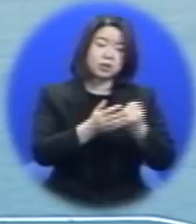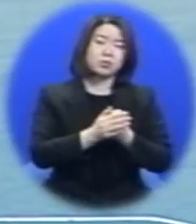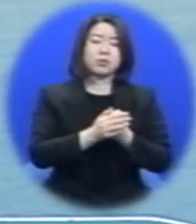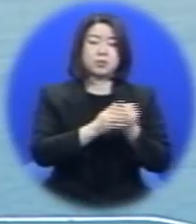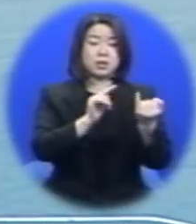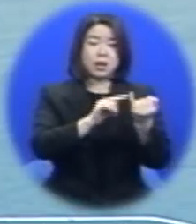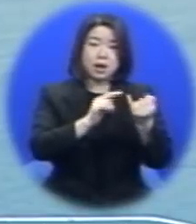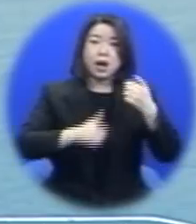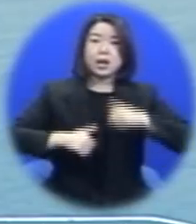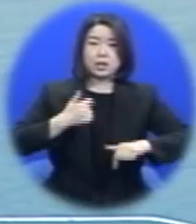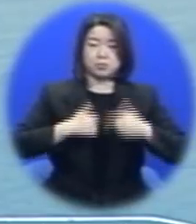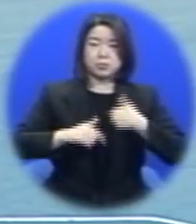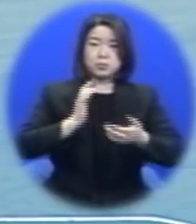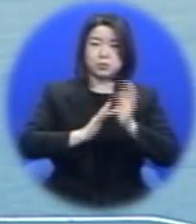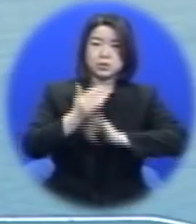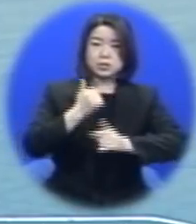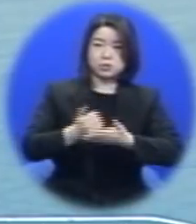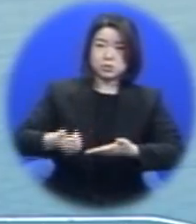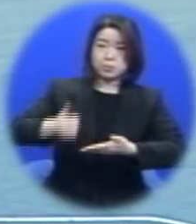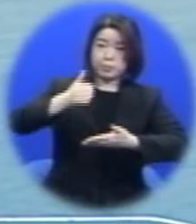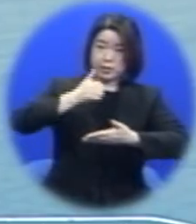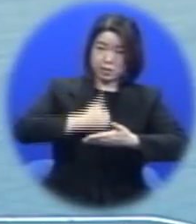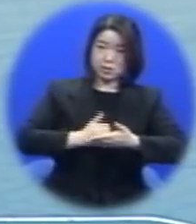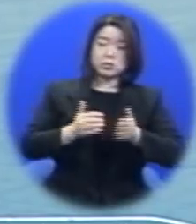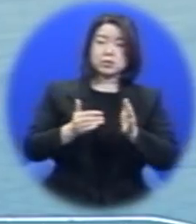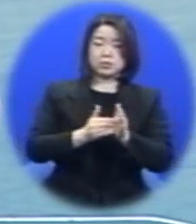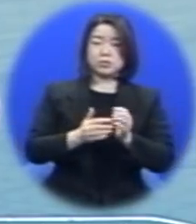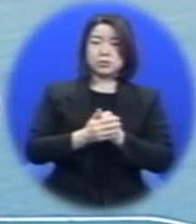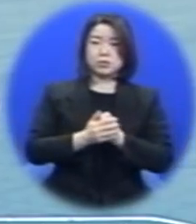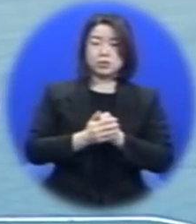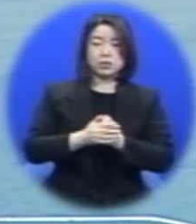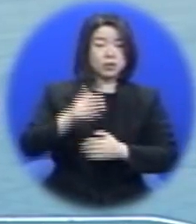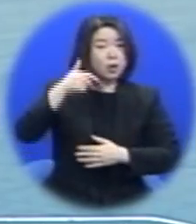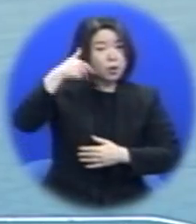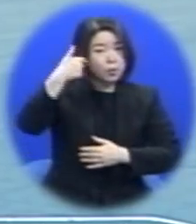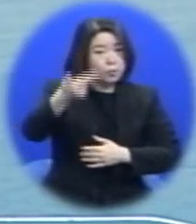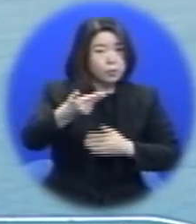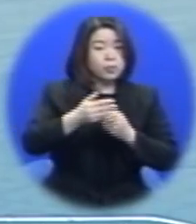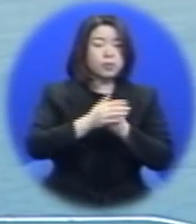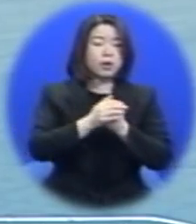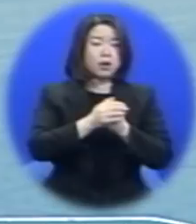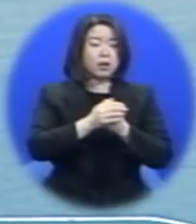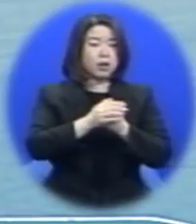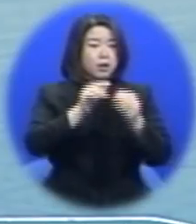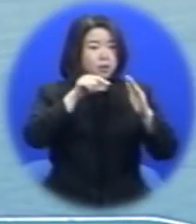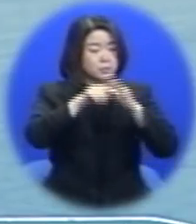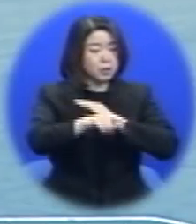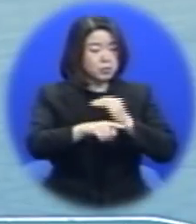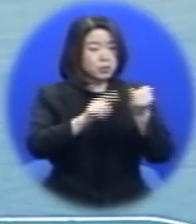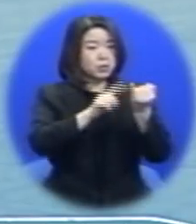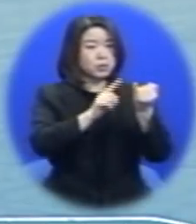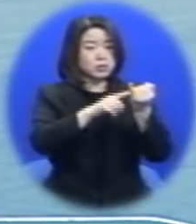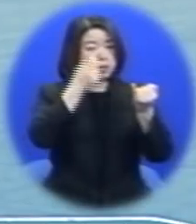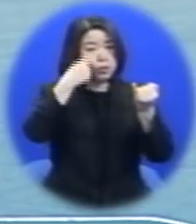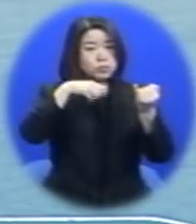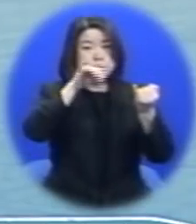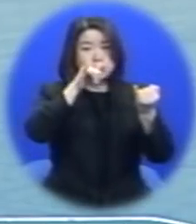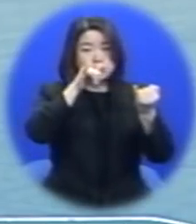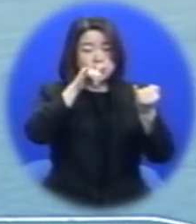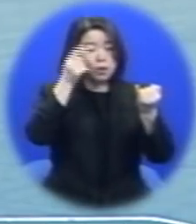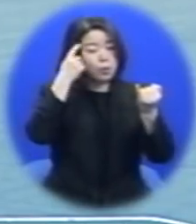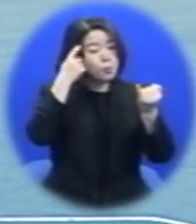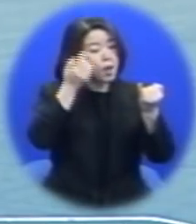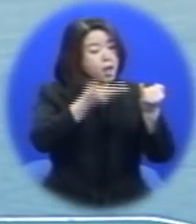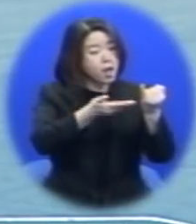기쁨으로 예수님을 영접했습니다. 그런데 일주일 뒤에 찾아갔더니 울고 있었습니다. 왜 우느냐고